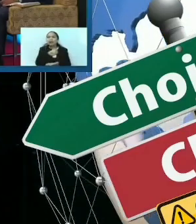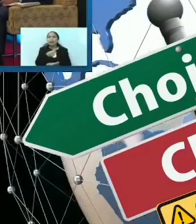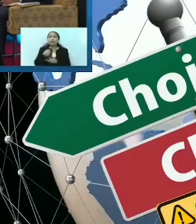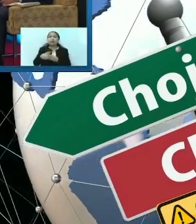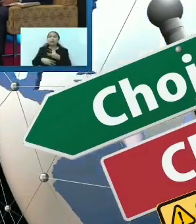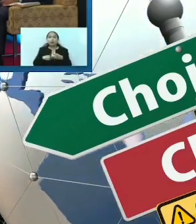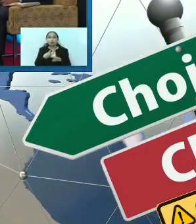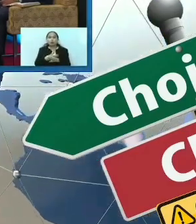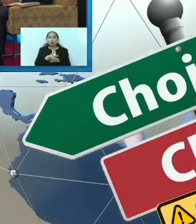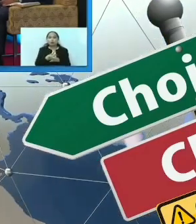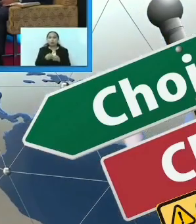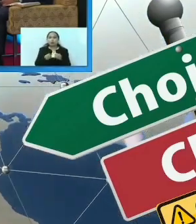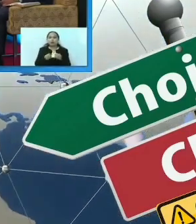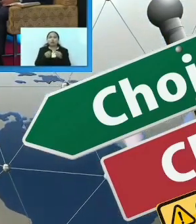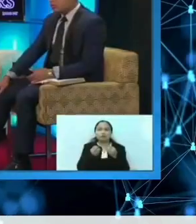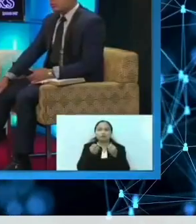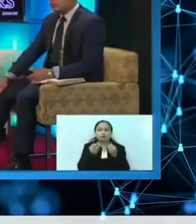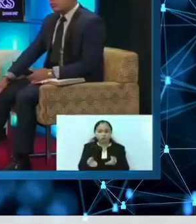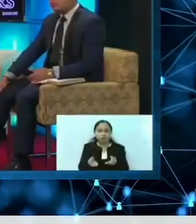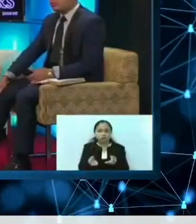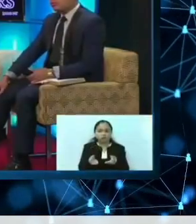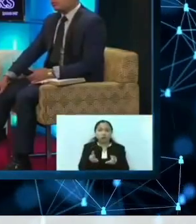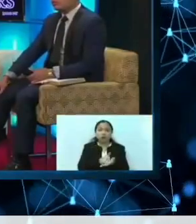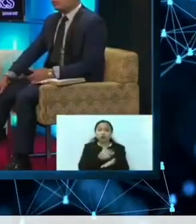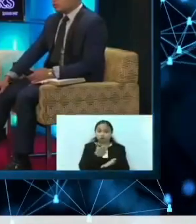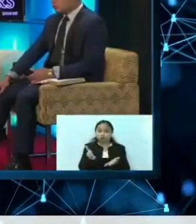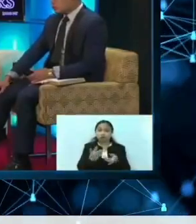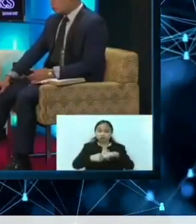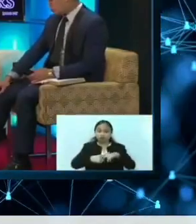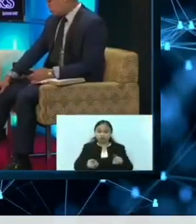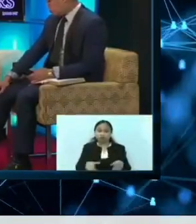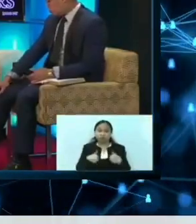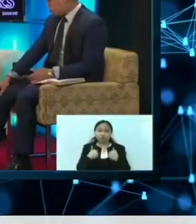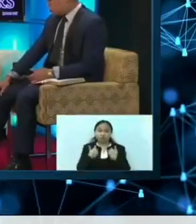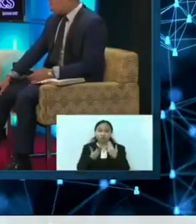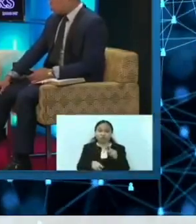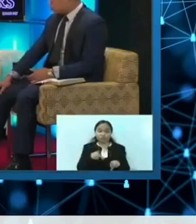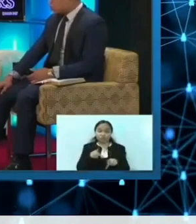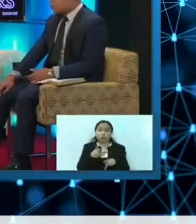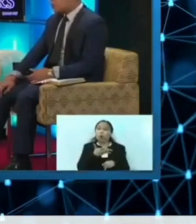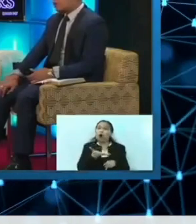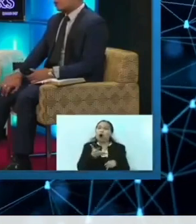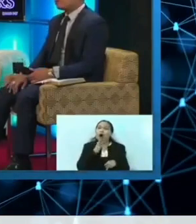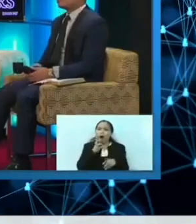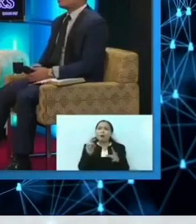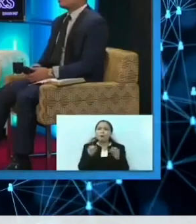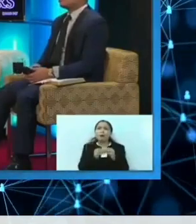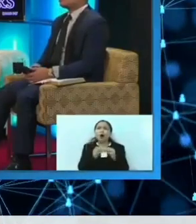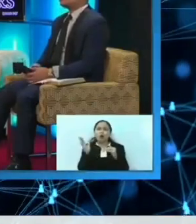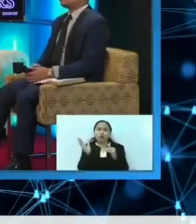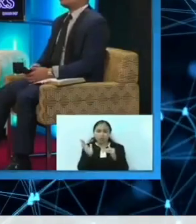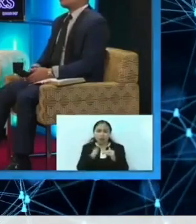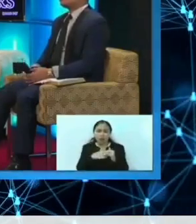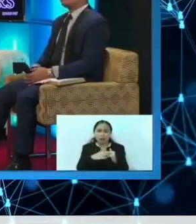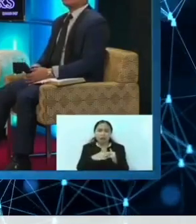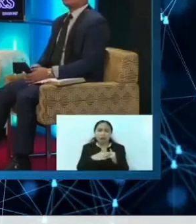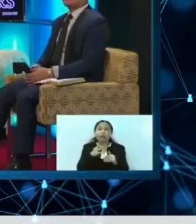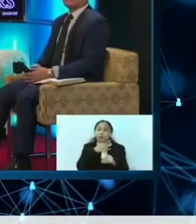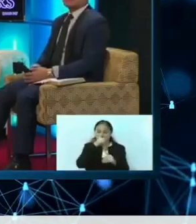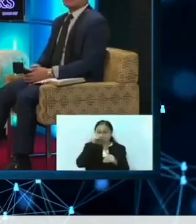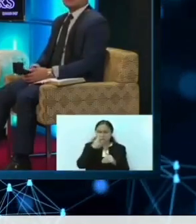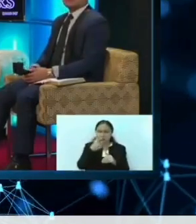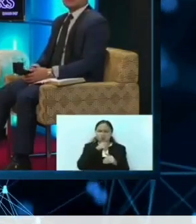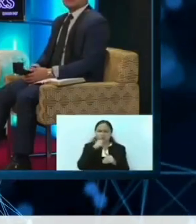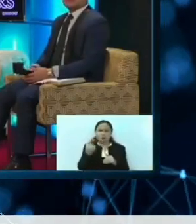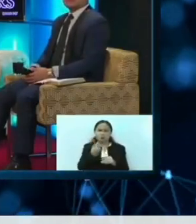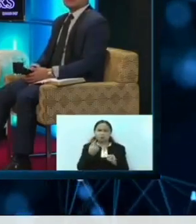ninyo, young people, that you have to achieve. You are more than them. It's because you are striving to be more than